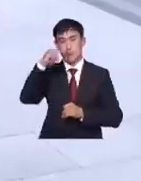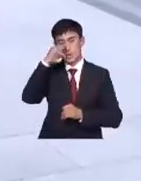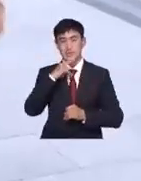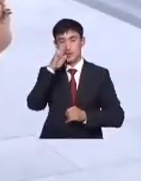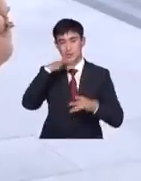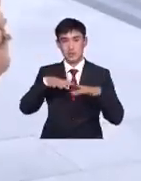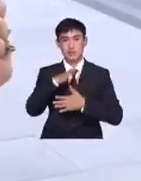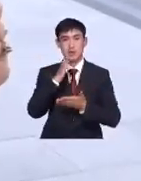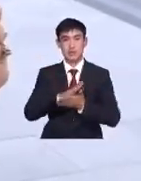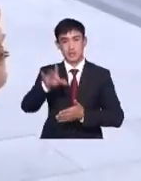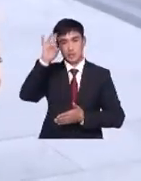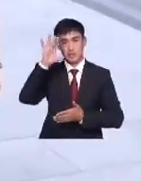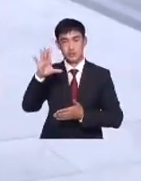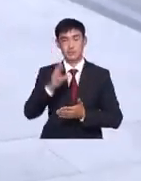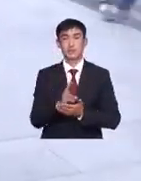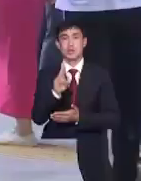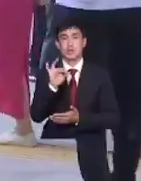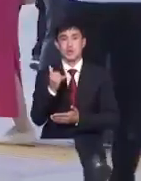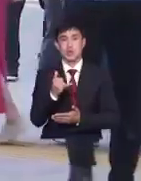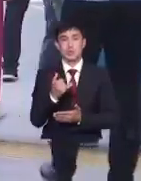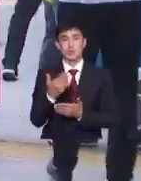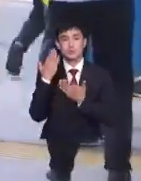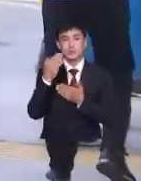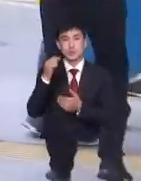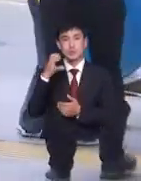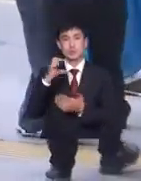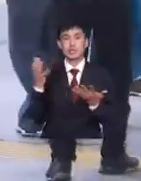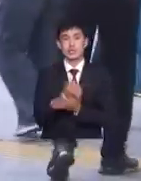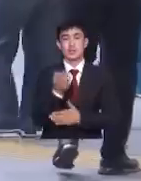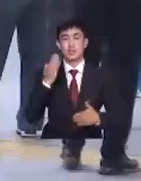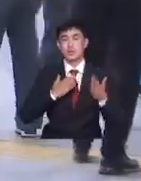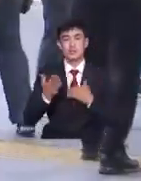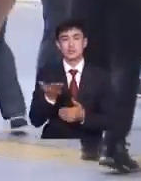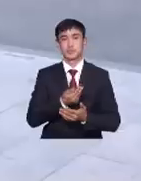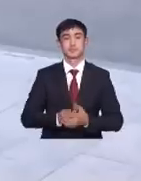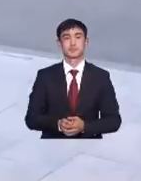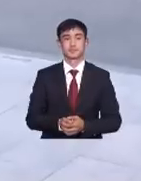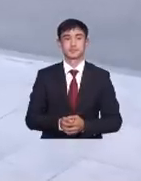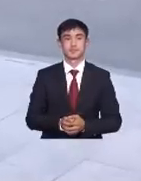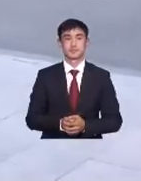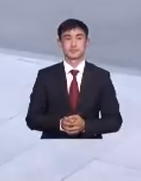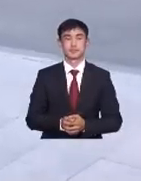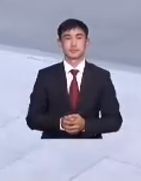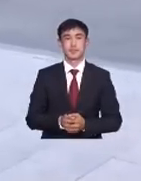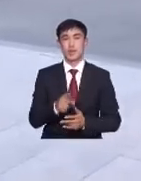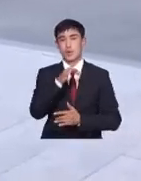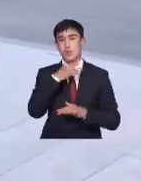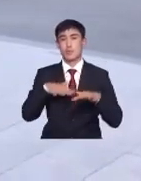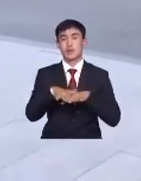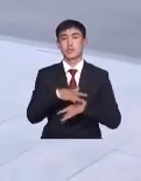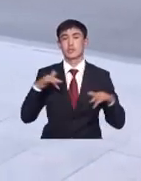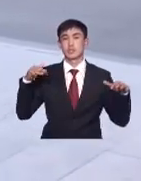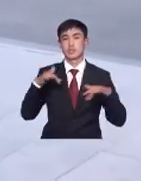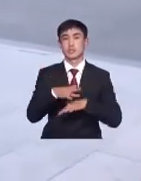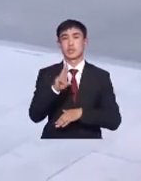ел бар, жер бар екенін көрсетіп демеуіміз. Аллаға шүкір күміс алды. Өте-өте қуаныштымыз. Қаншама халық жиналды. Демеу ағамыз